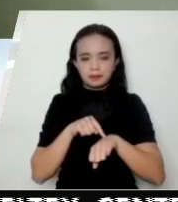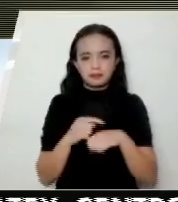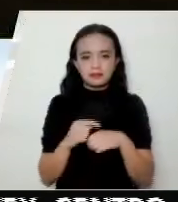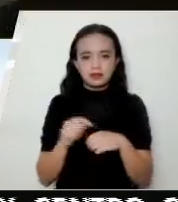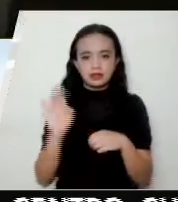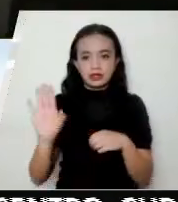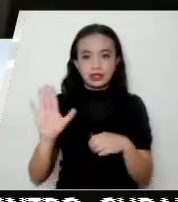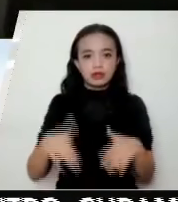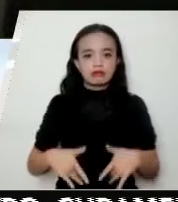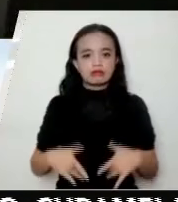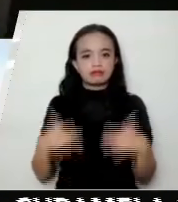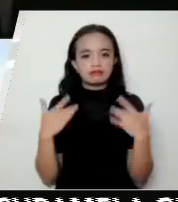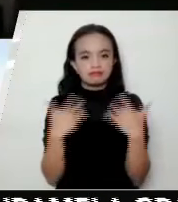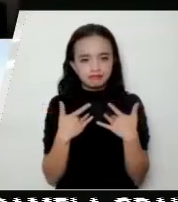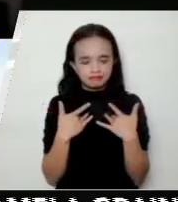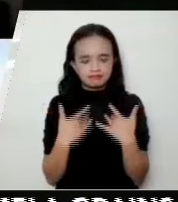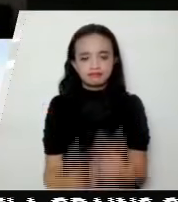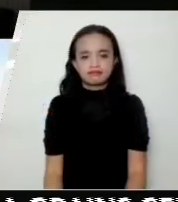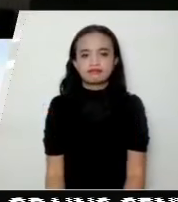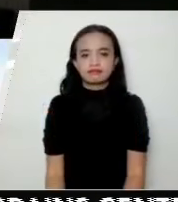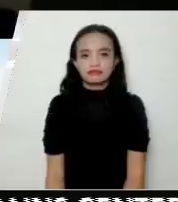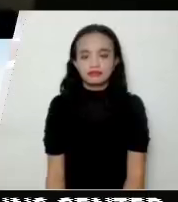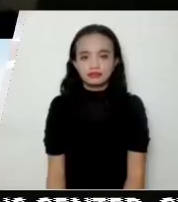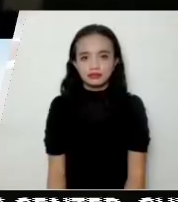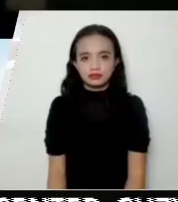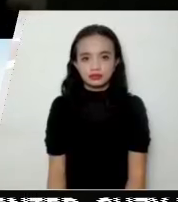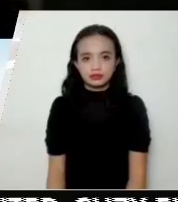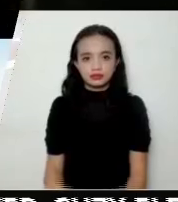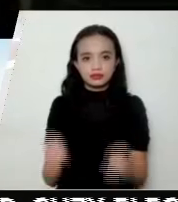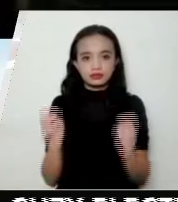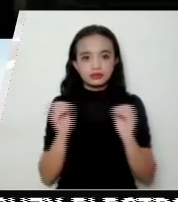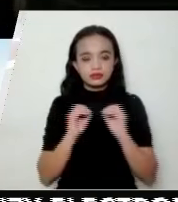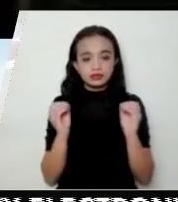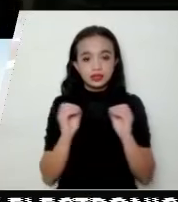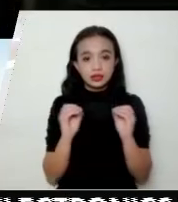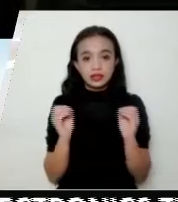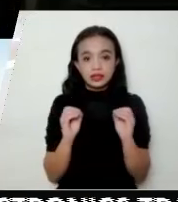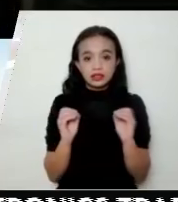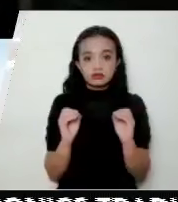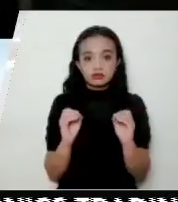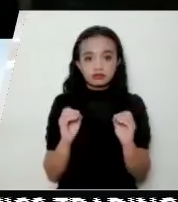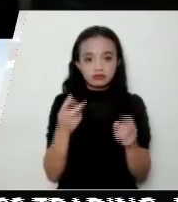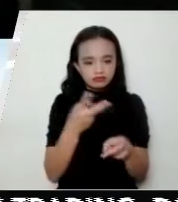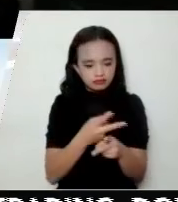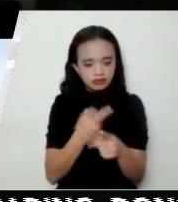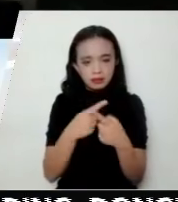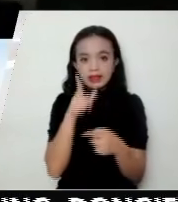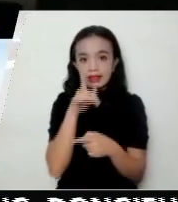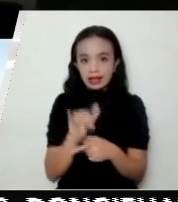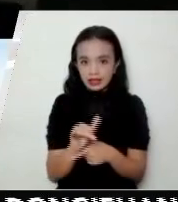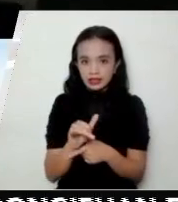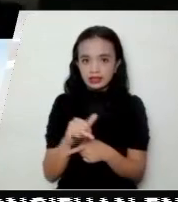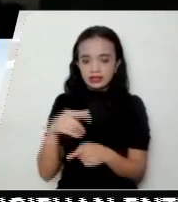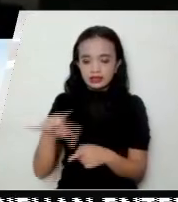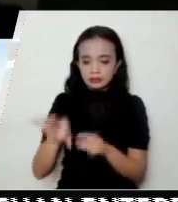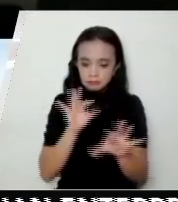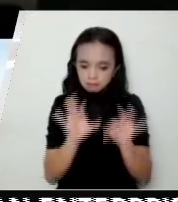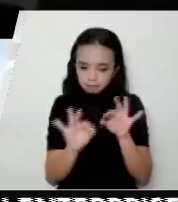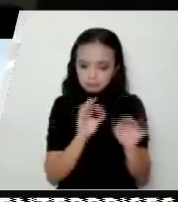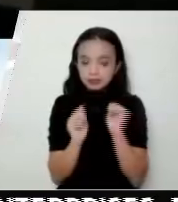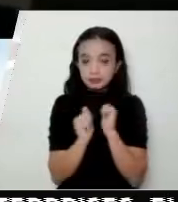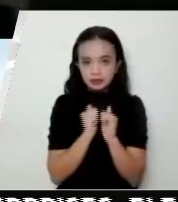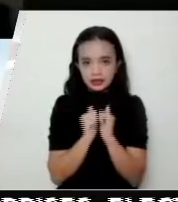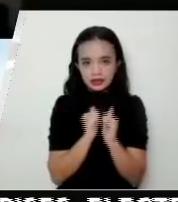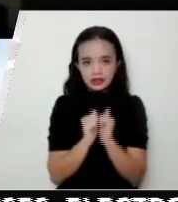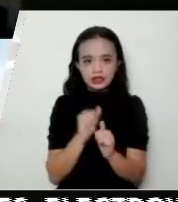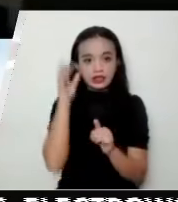In her whole life. Wala raw talagang inaalaga ang kombinasyon ang nanalo, kaya lucky pick ang taya niya. Ibig sabihin, computer ang